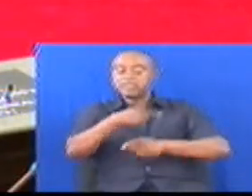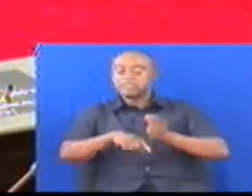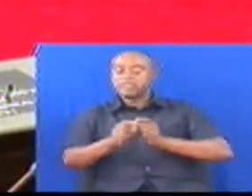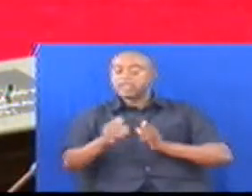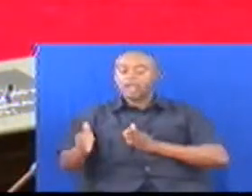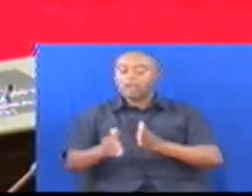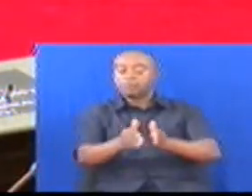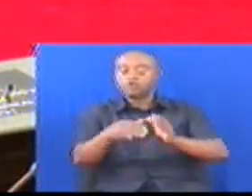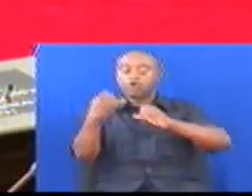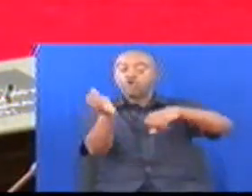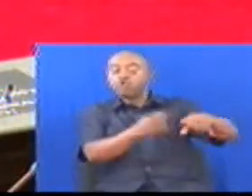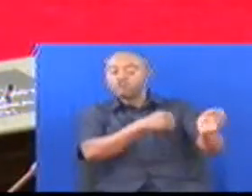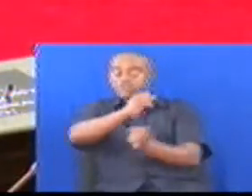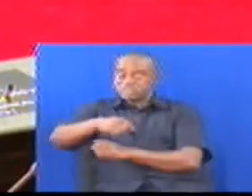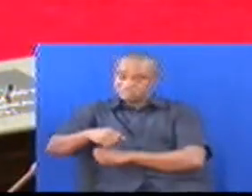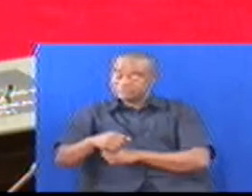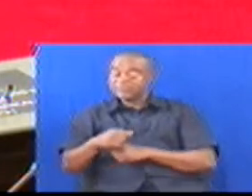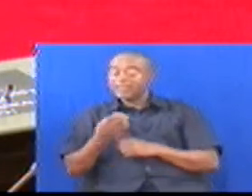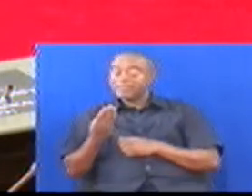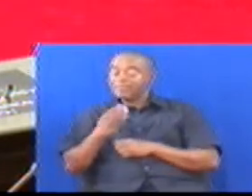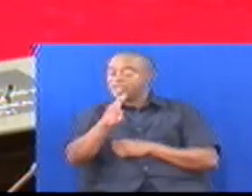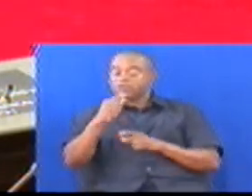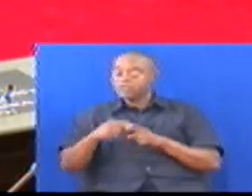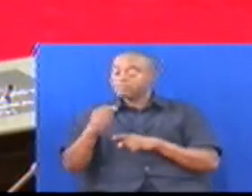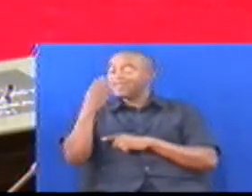Rufiji ambapo shilingi bilioni